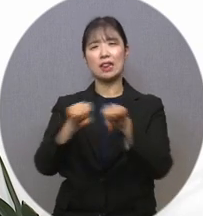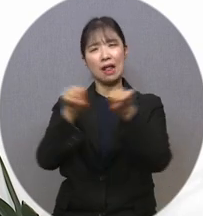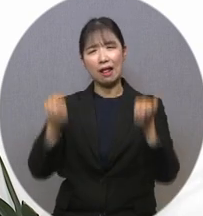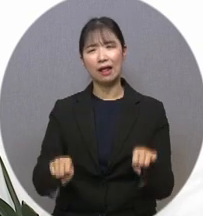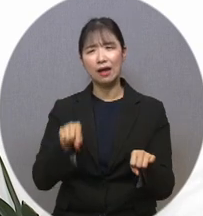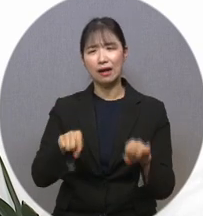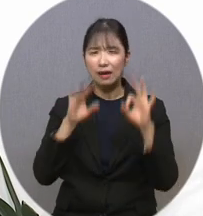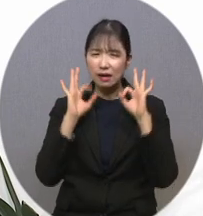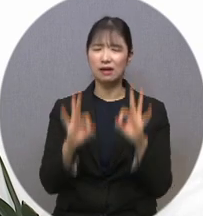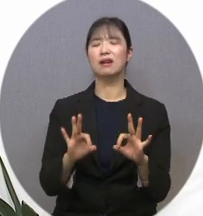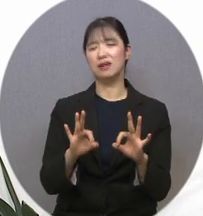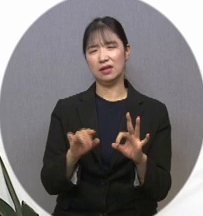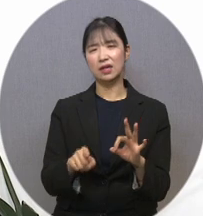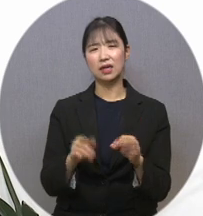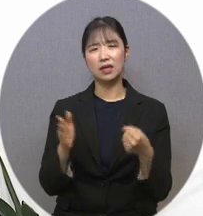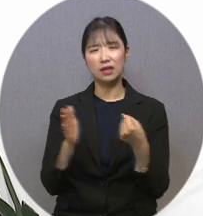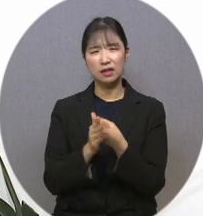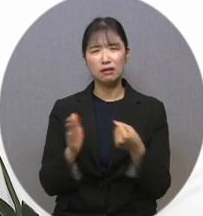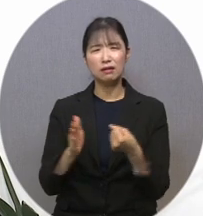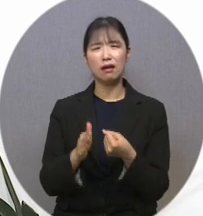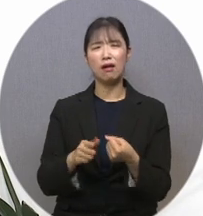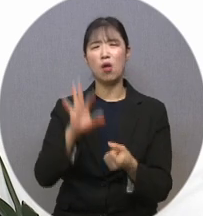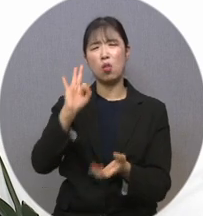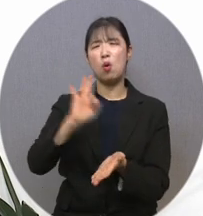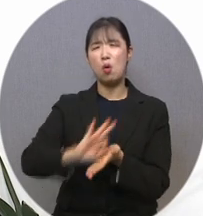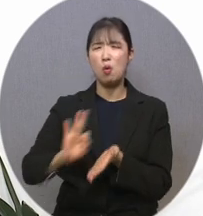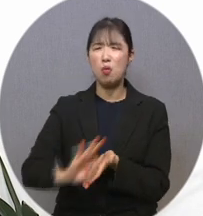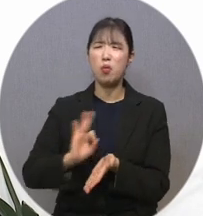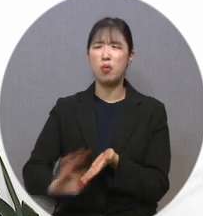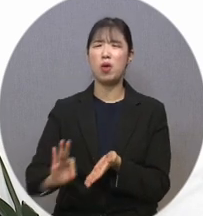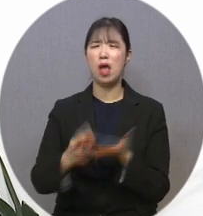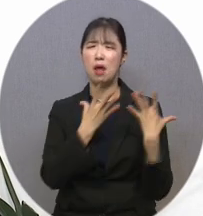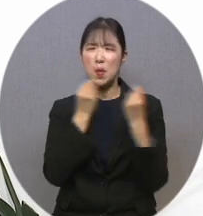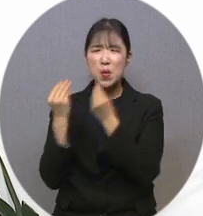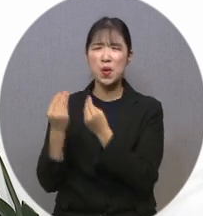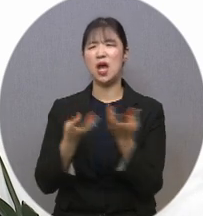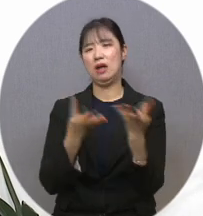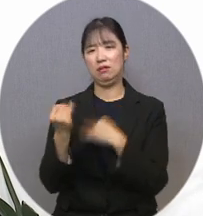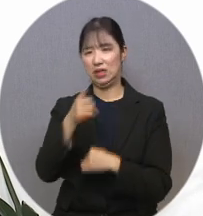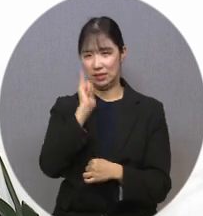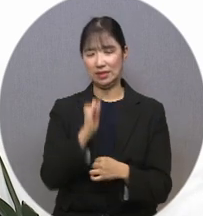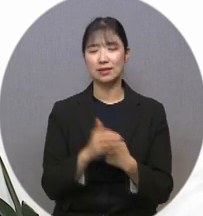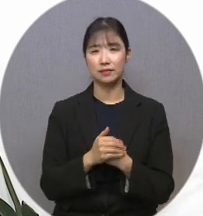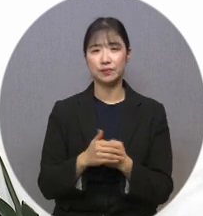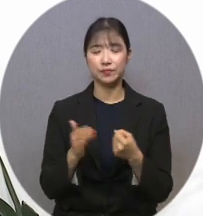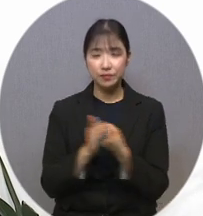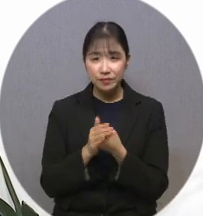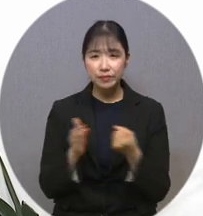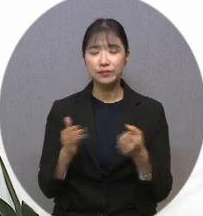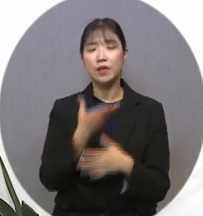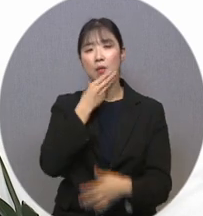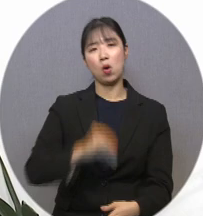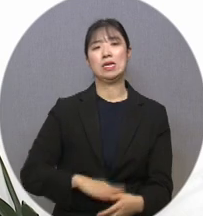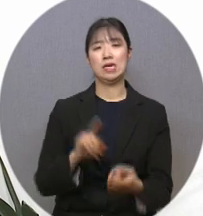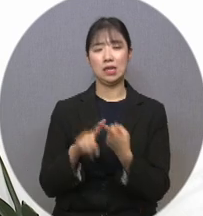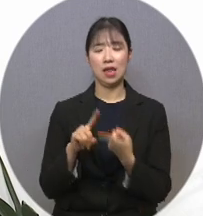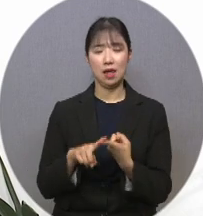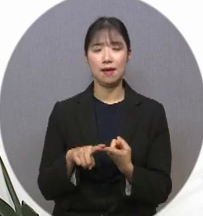때문에 그런 누수가 되는 비효율적인 측면도 있고, 그래서 그 복지에